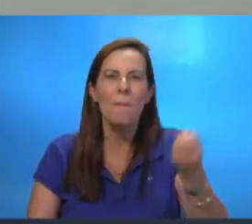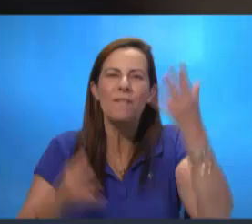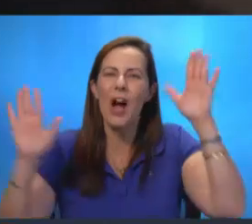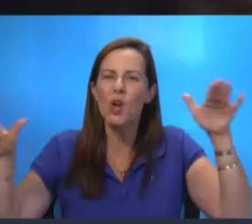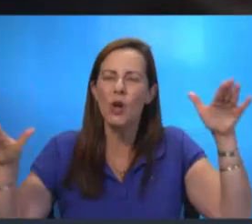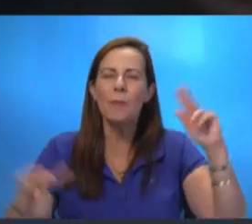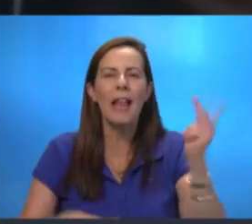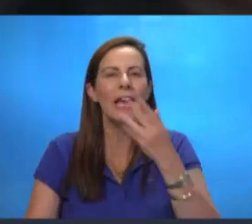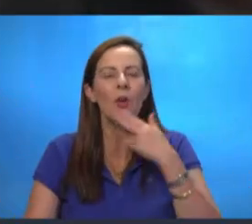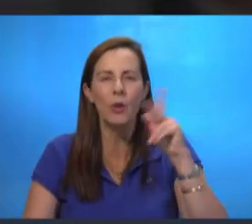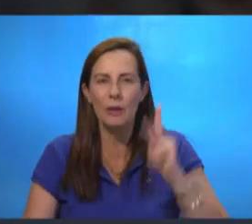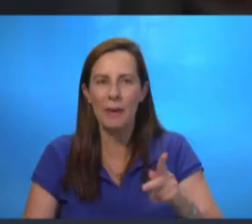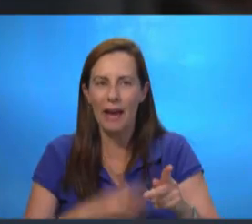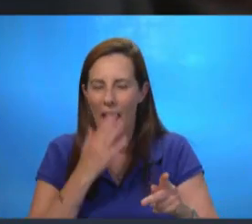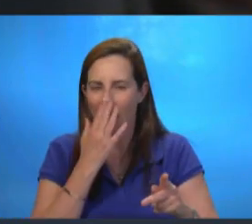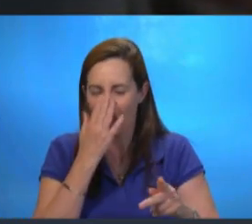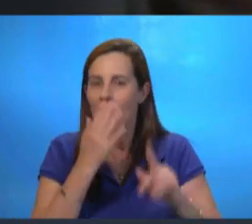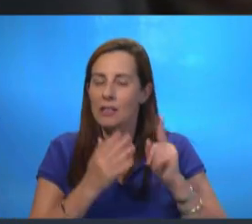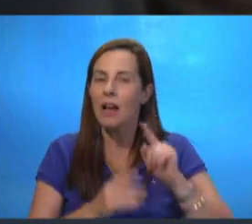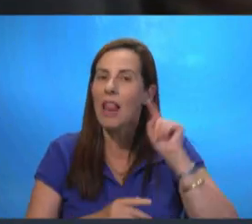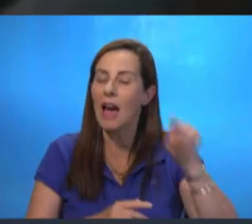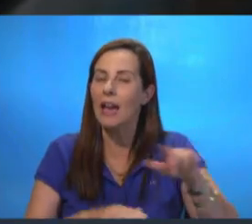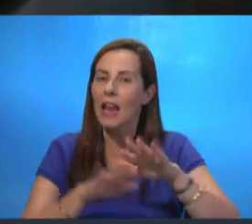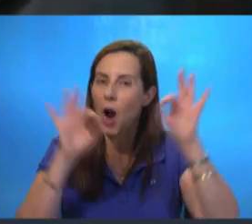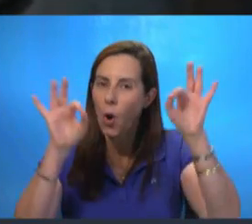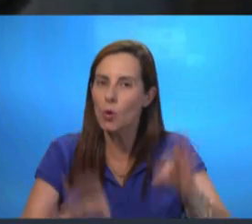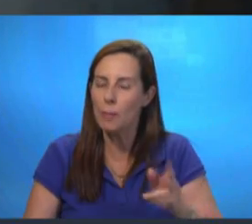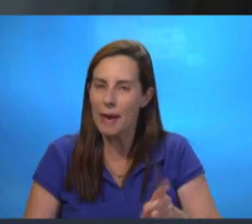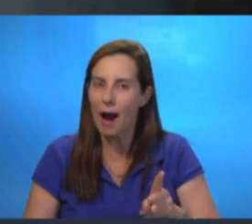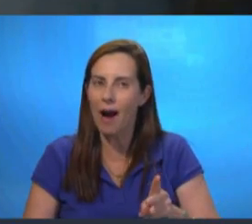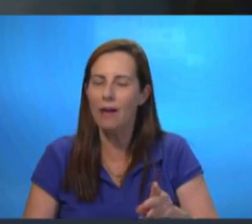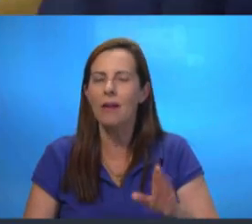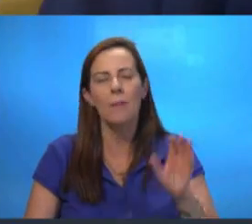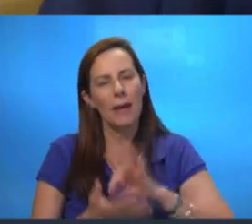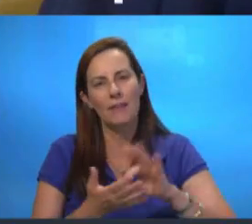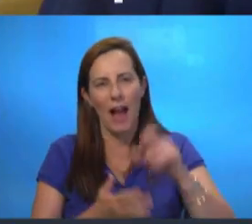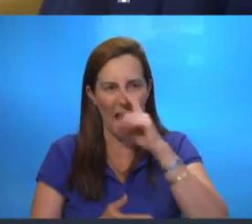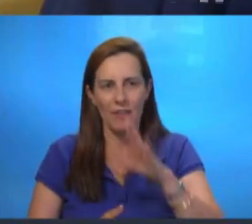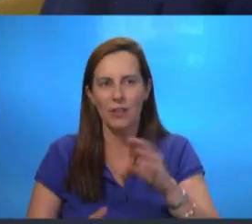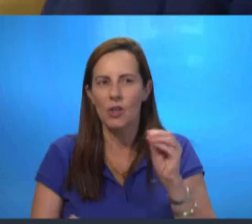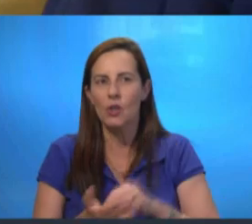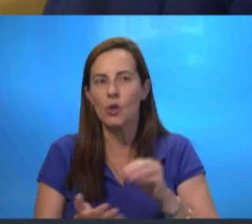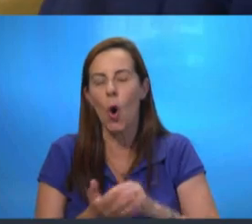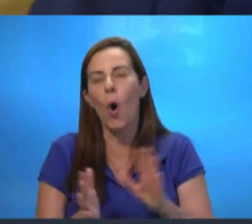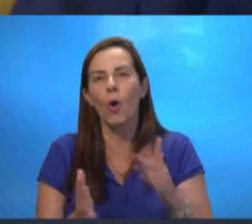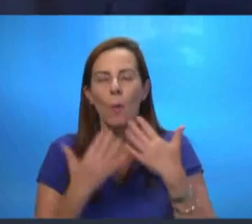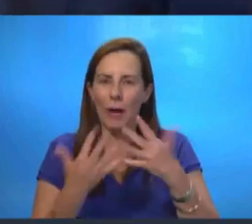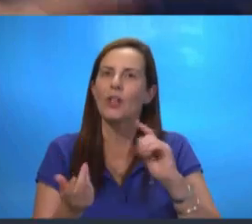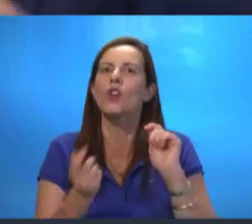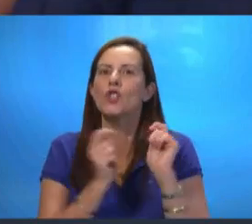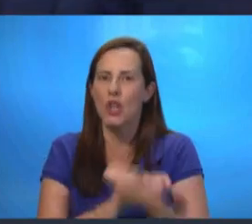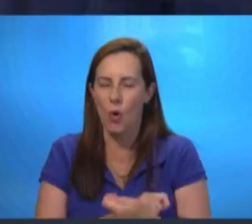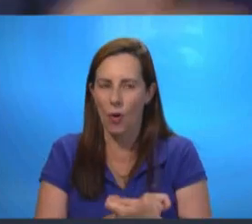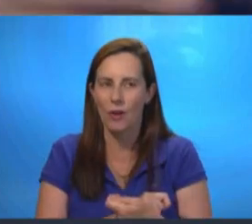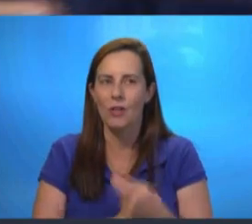הקהילה היהודית בעיראק צפוי להגיע לדוכנים שם בגרסה הערבית. זה עוד לא מבשר את האביב, זאת